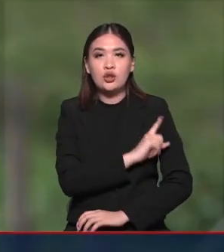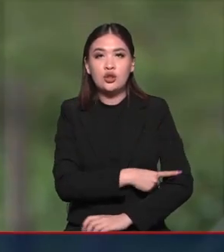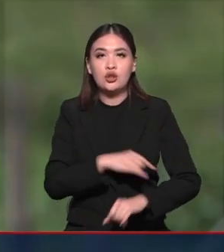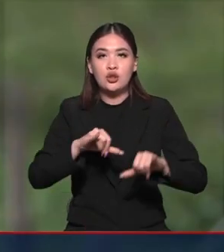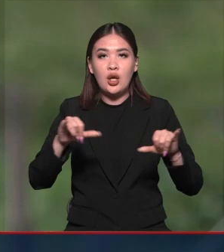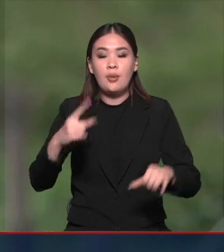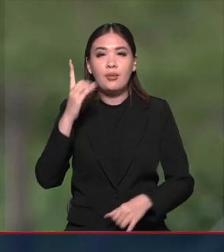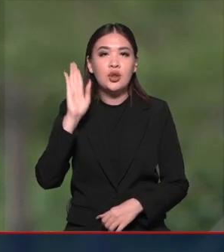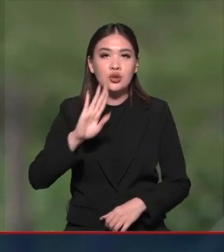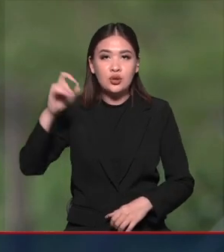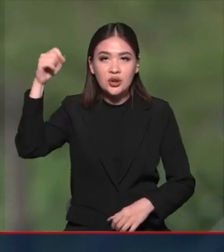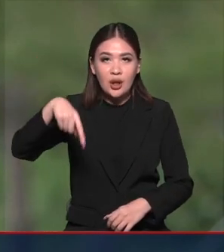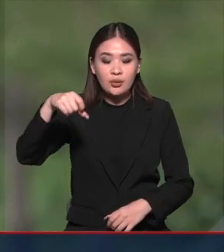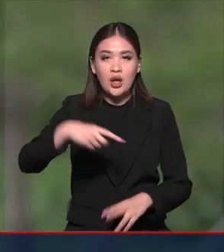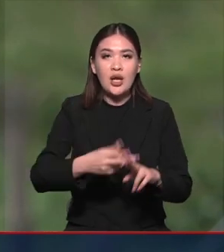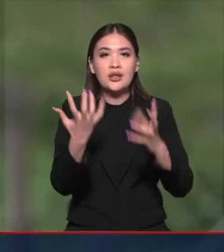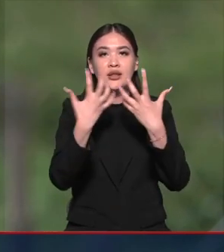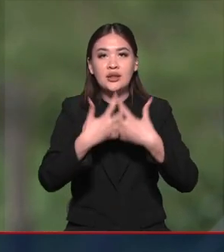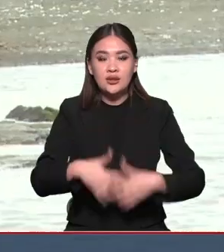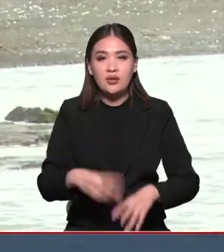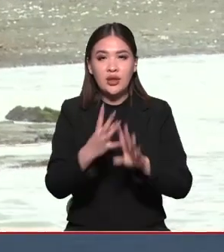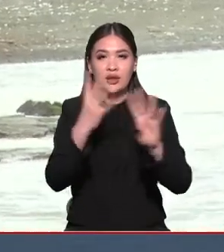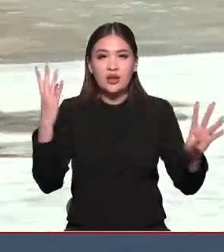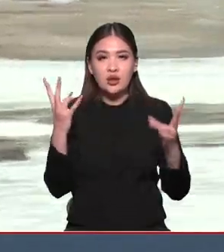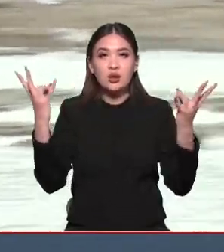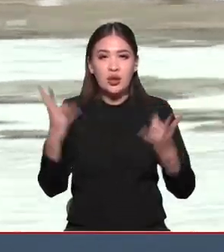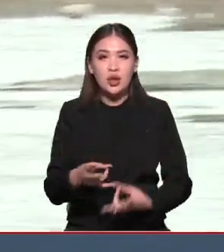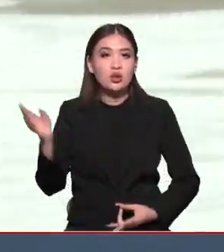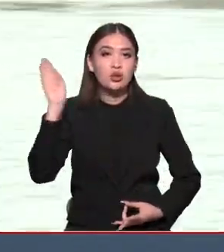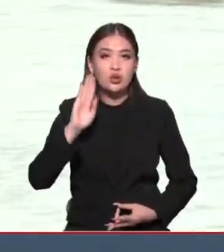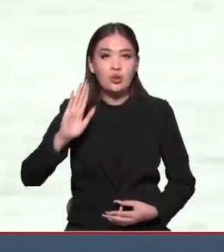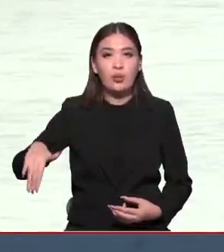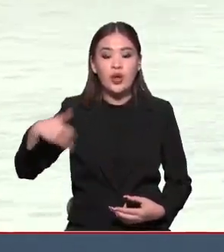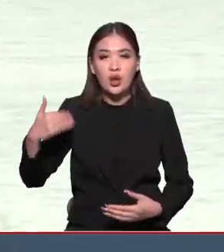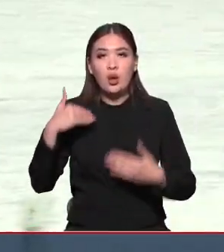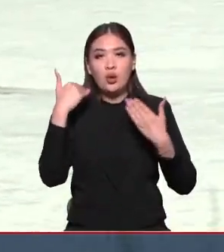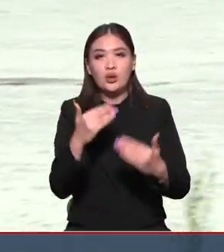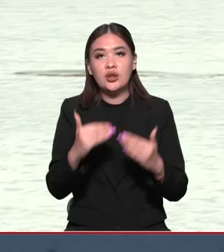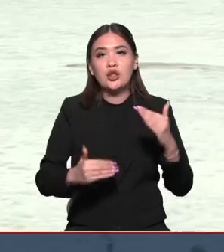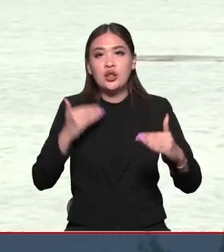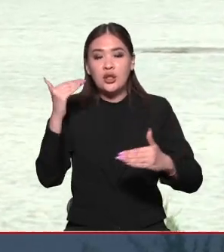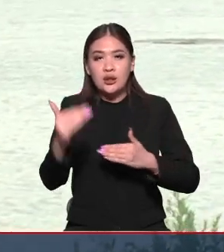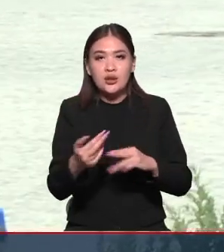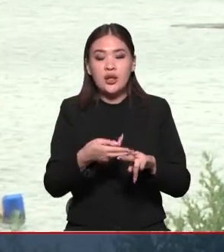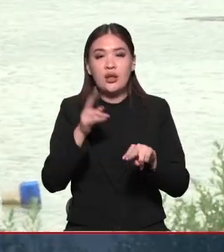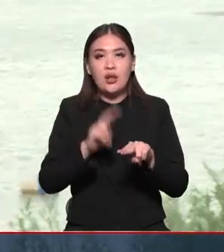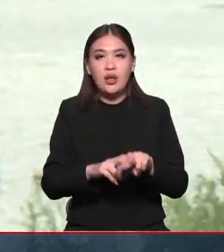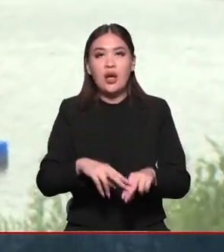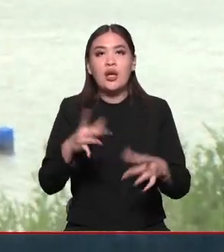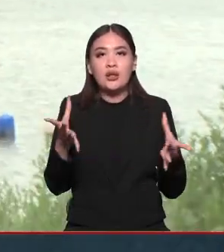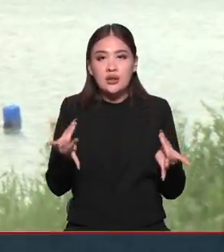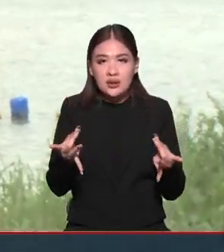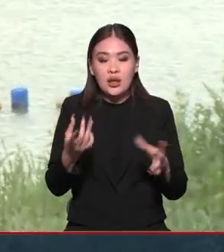тамшы суын есептеу үшін мына цифрландыруды тездеттіру керек. Су пайдалану және оның шегін белгілеу тетіктері әлі шикі,